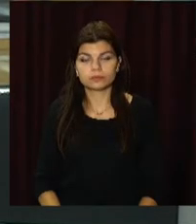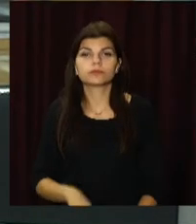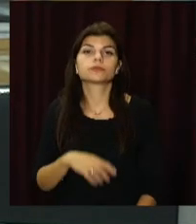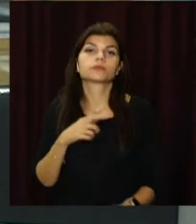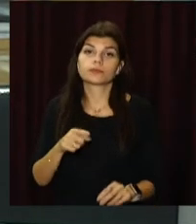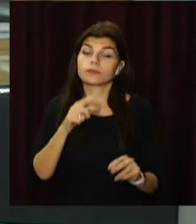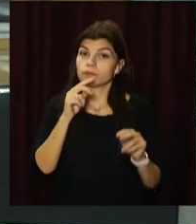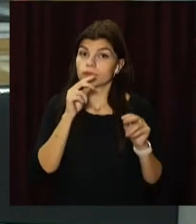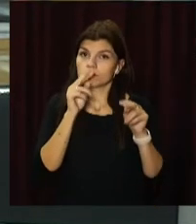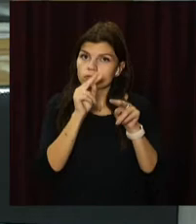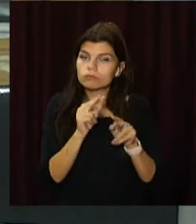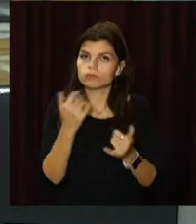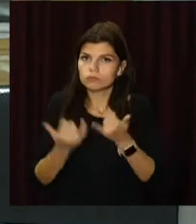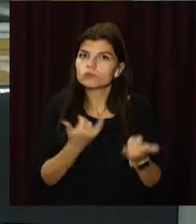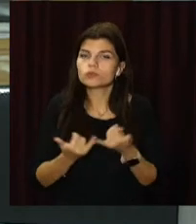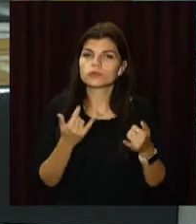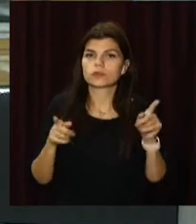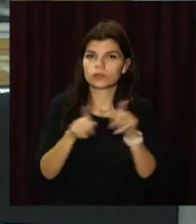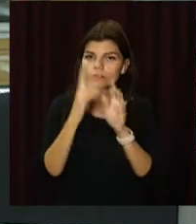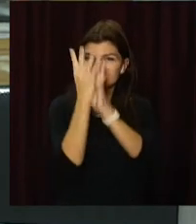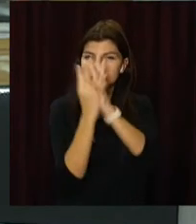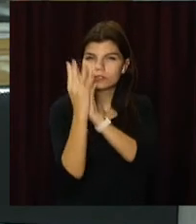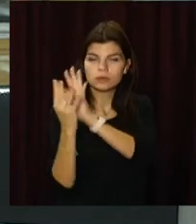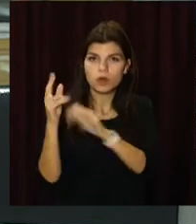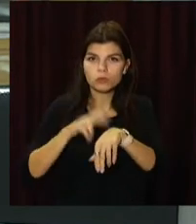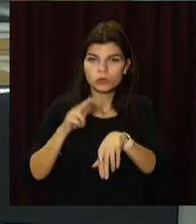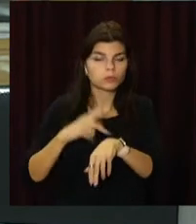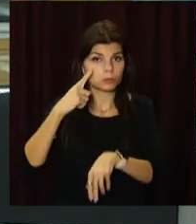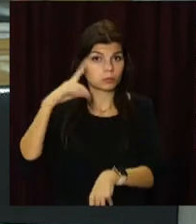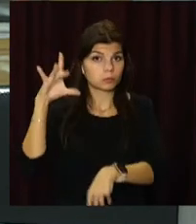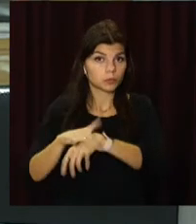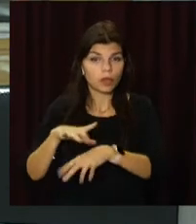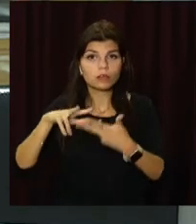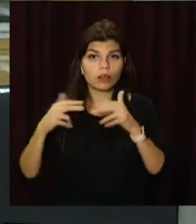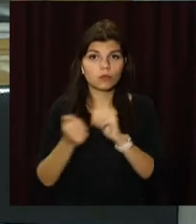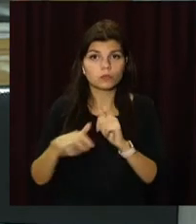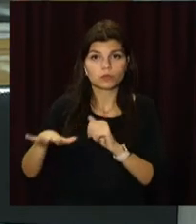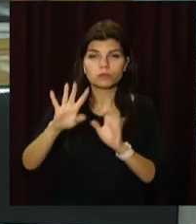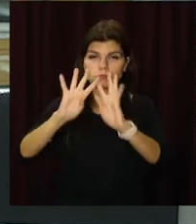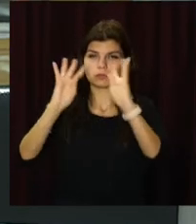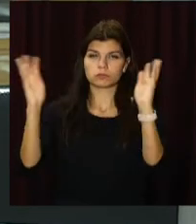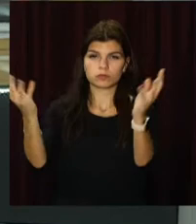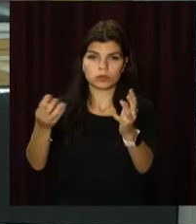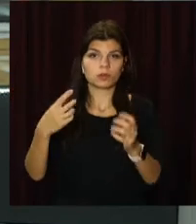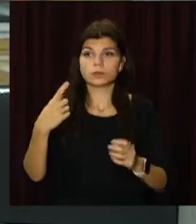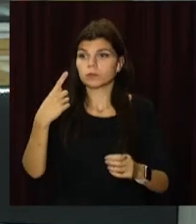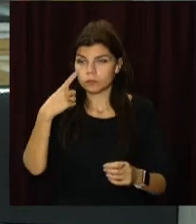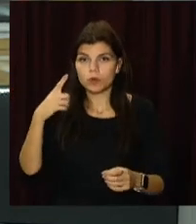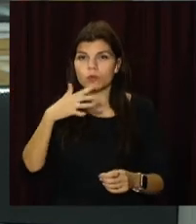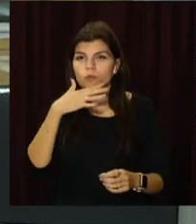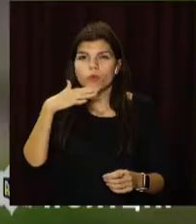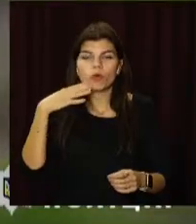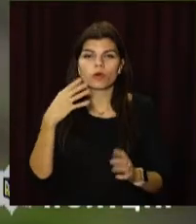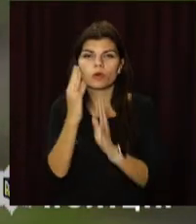Доглянута та з крапельним поливом. Таку плантацію виявили поліціянти Кам'янського району. На огородженій території вилучили з пів тисячі